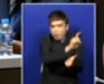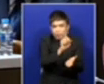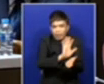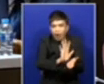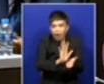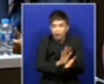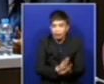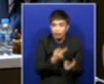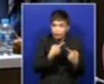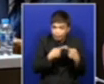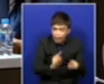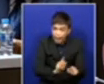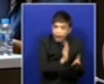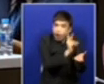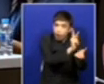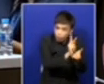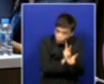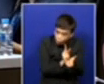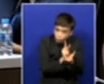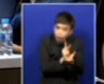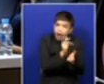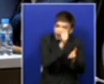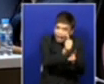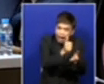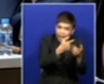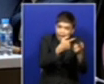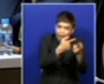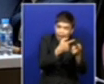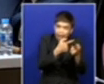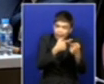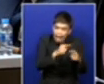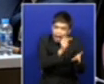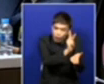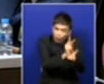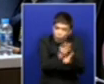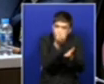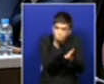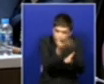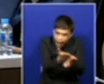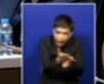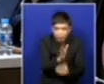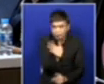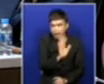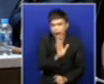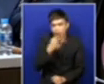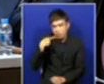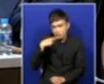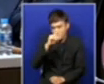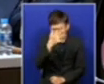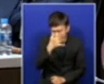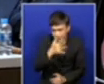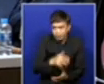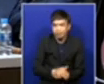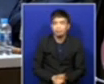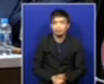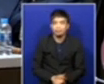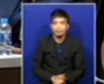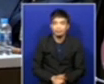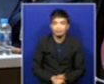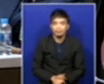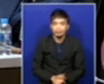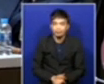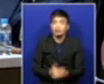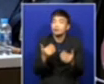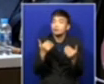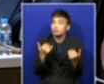ท่านกู้เยอะไปจนกลายเป็นนักกู้แห่งลุ่มแม่น้ำเจ้าพระยาไงฮะท่านประธานครับใน